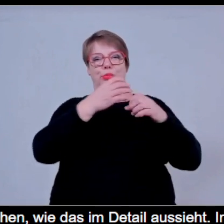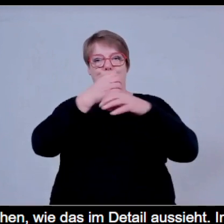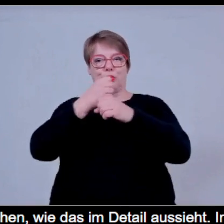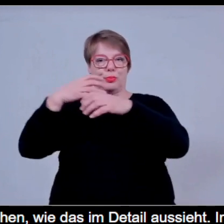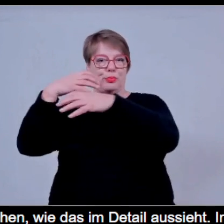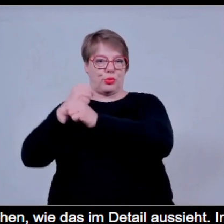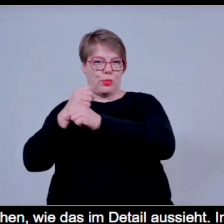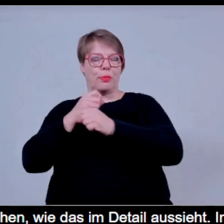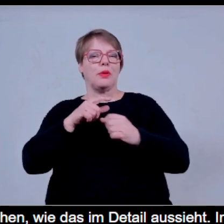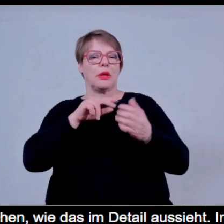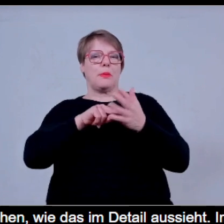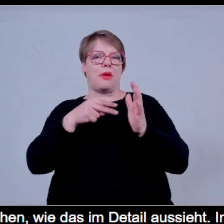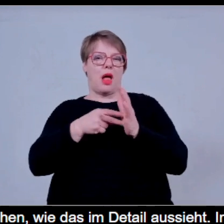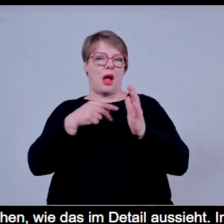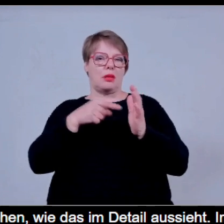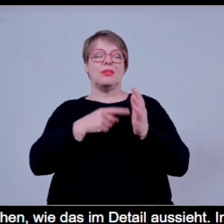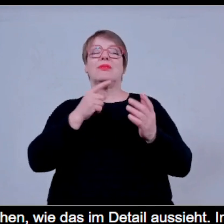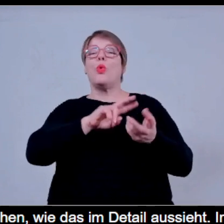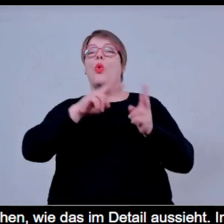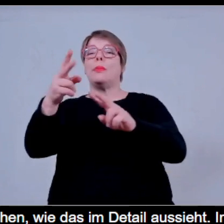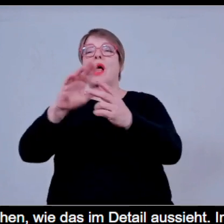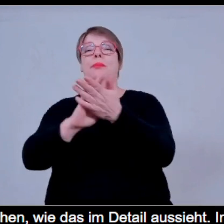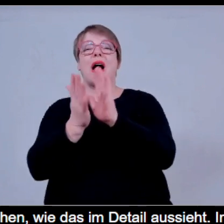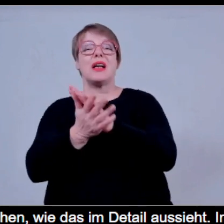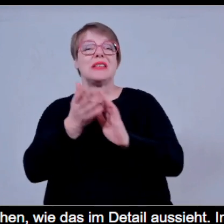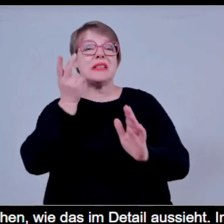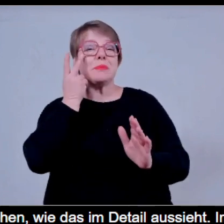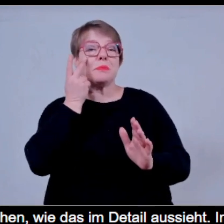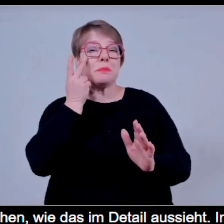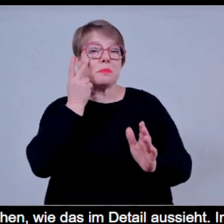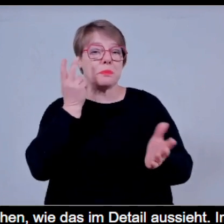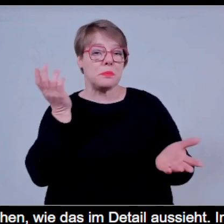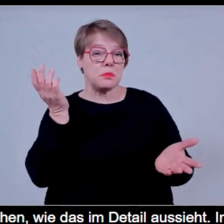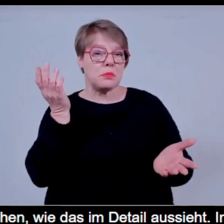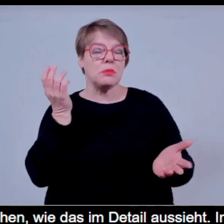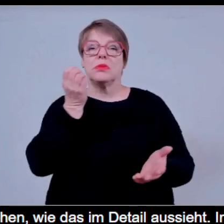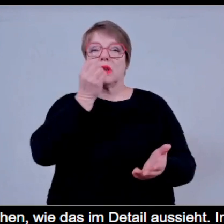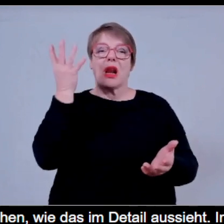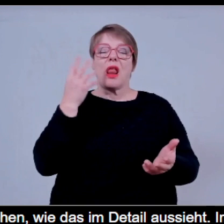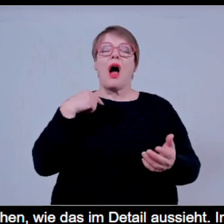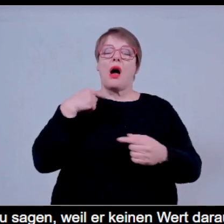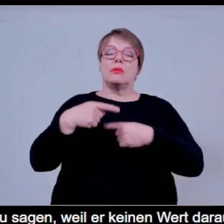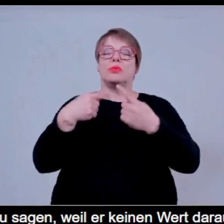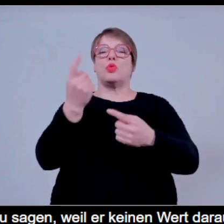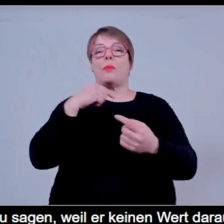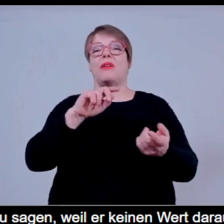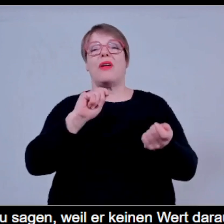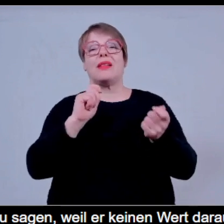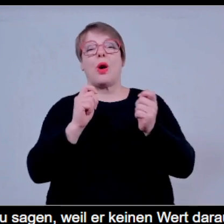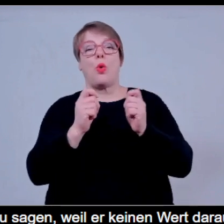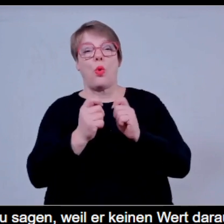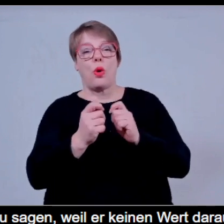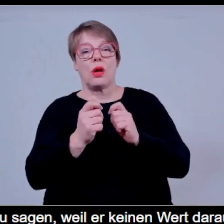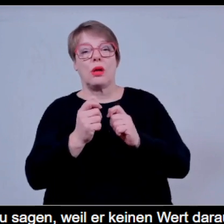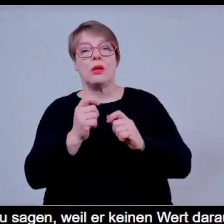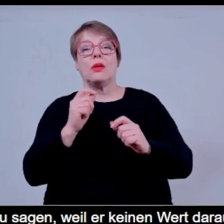Finanzierungsströme nicht auch eine Planungshoheit des Bundes entsteht, aus Berlin raus, in dem man eben sagt, es